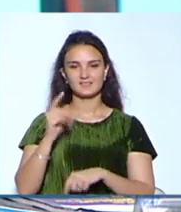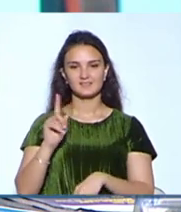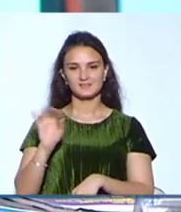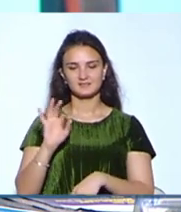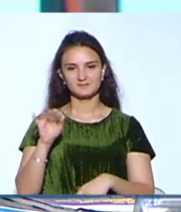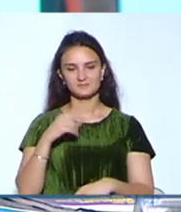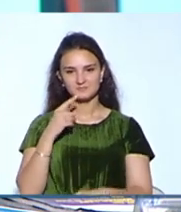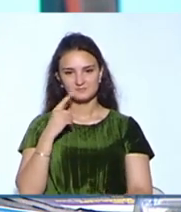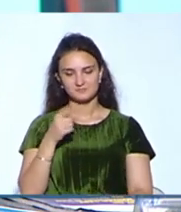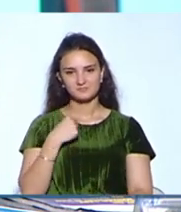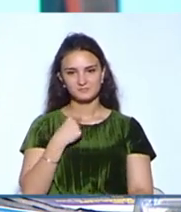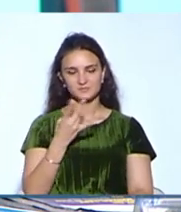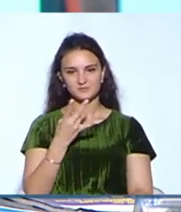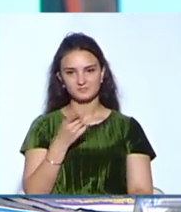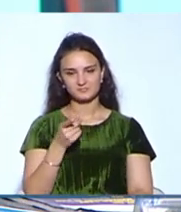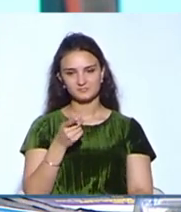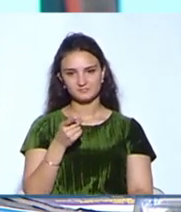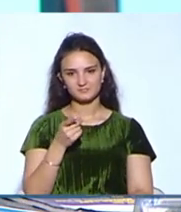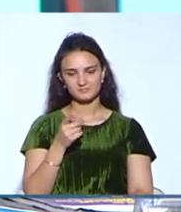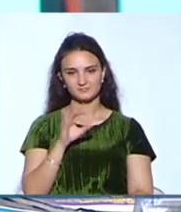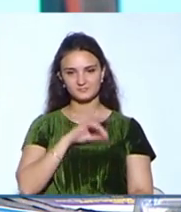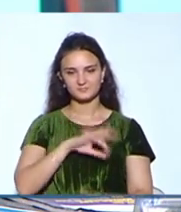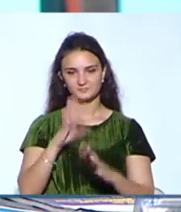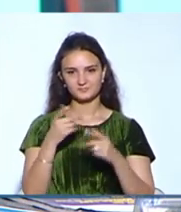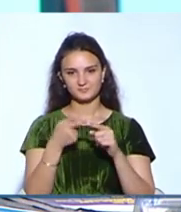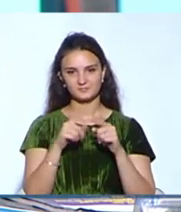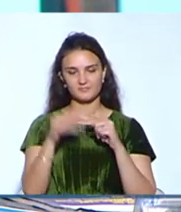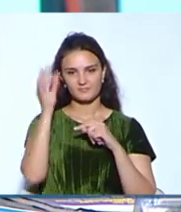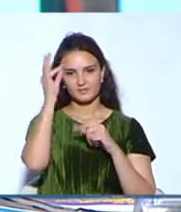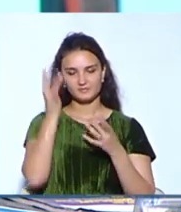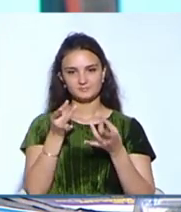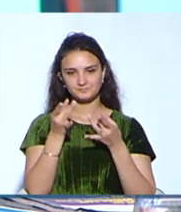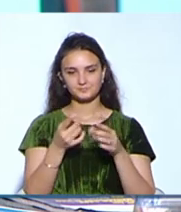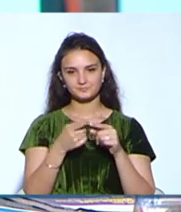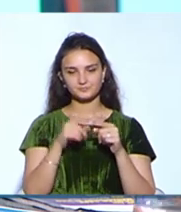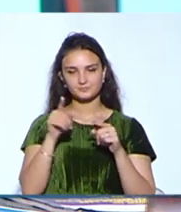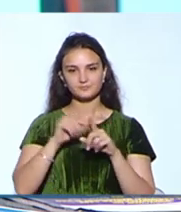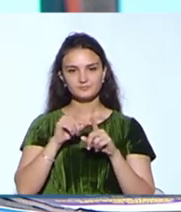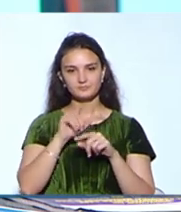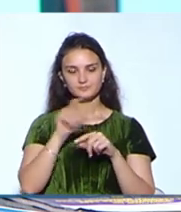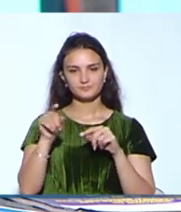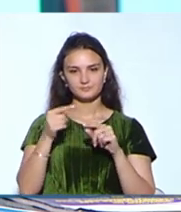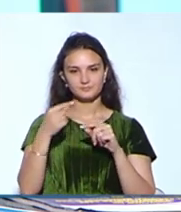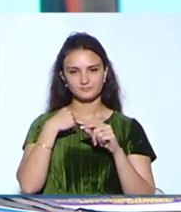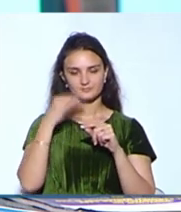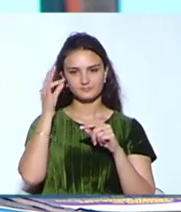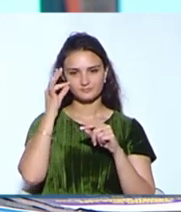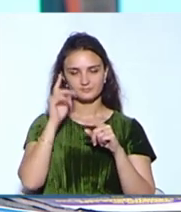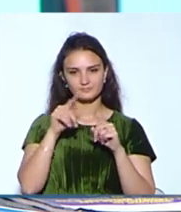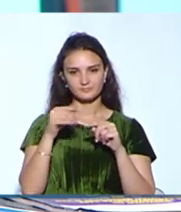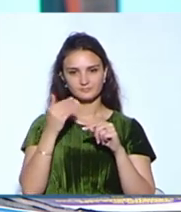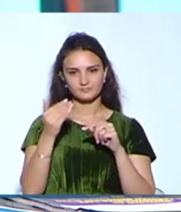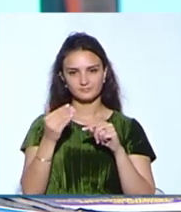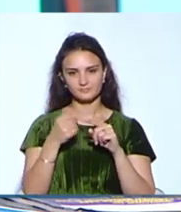ბრძანე. ეხლა მე უნდა ვისარგებლო შემთხვევით გამახსენდა, უბრალოდ თქვენმა ფრაზამ გამახსენდა. მე